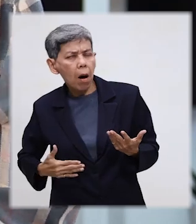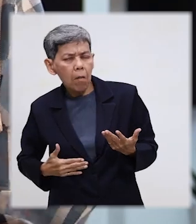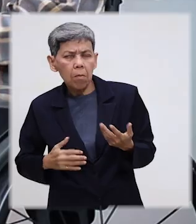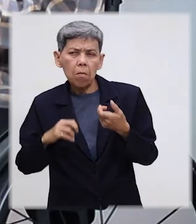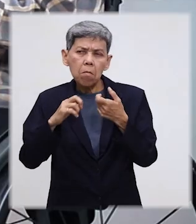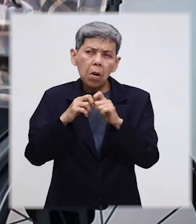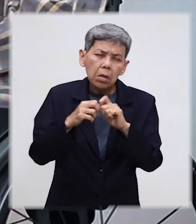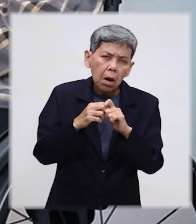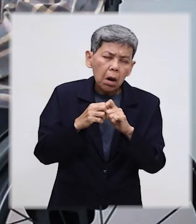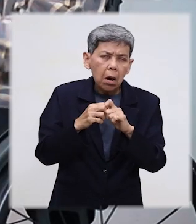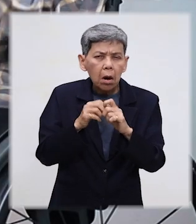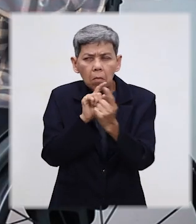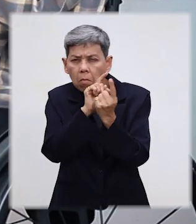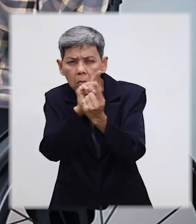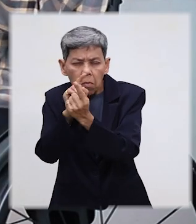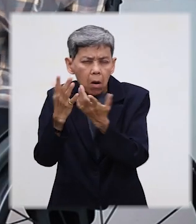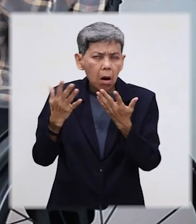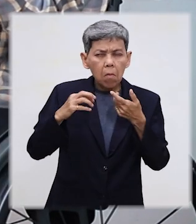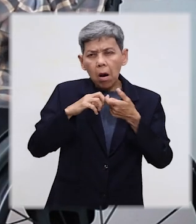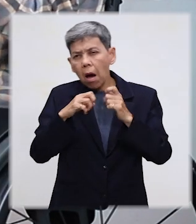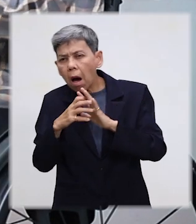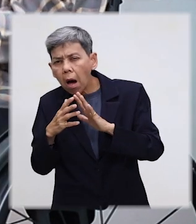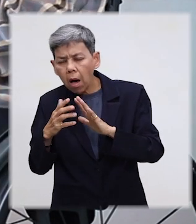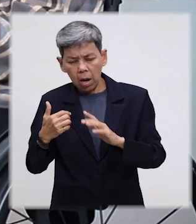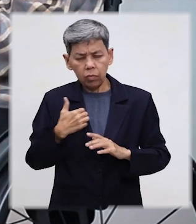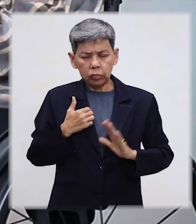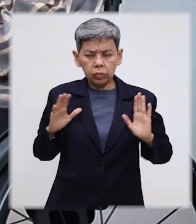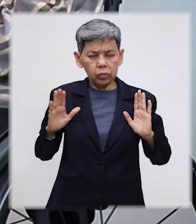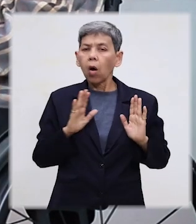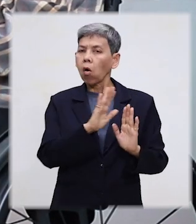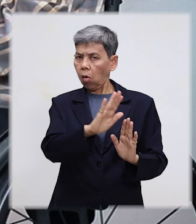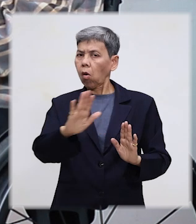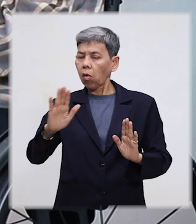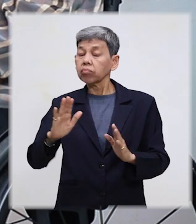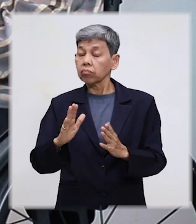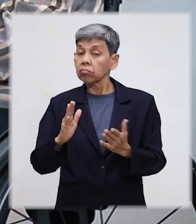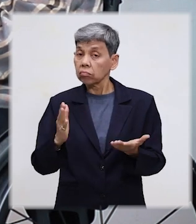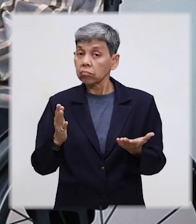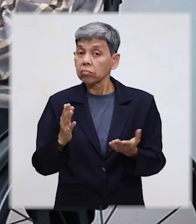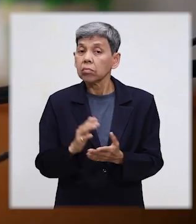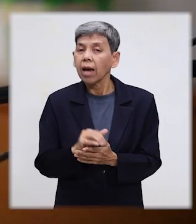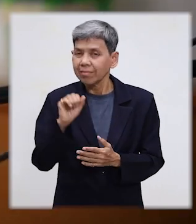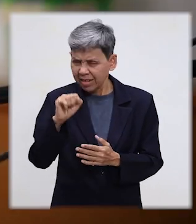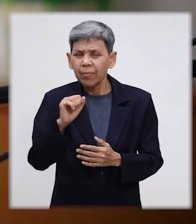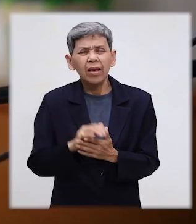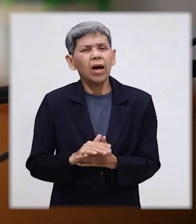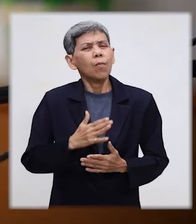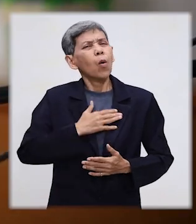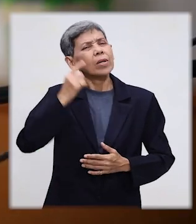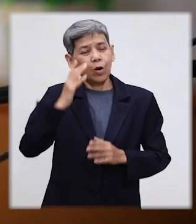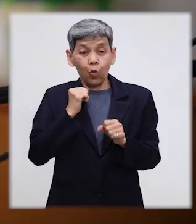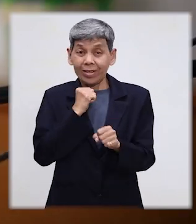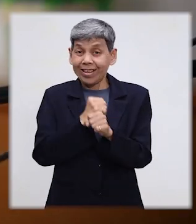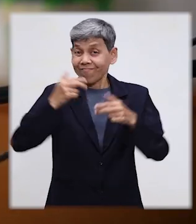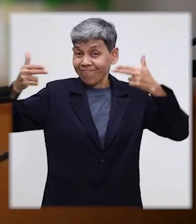านสังคมอะไรของเขาเพื่อที่จะเอามาพัฒนาเราไม่ไปปีปัญหาเขาในเบื้องต้นได้นะคะ ใช่ครับคือผมคิดว่าคน